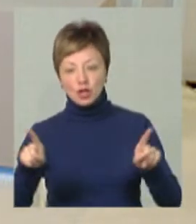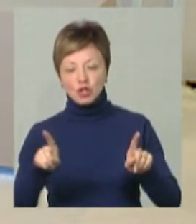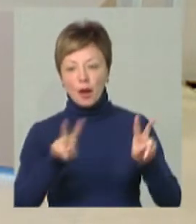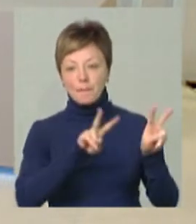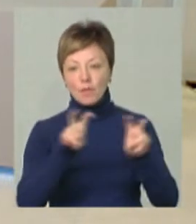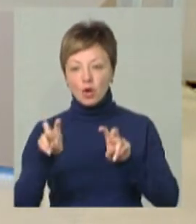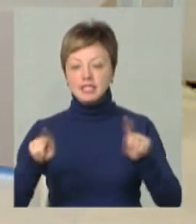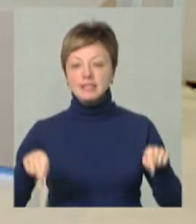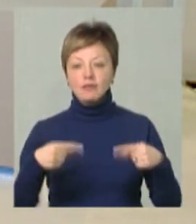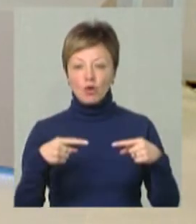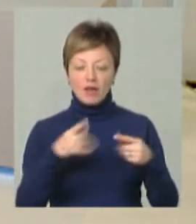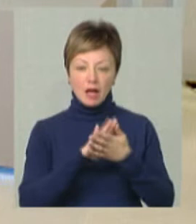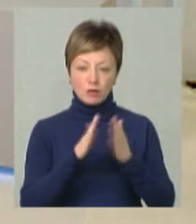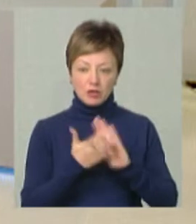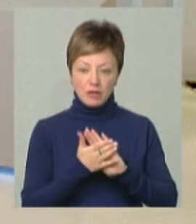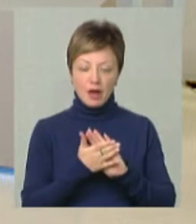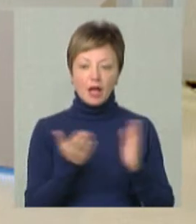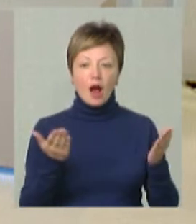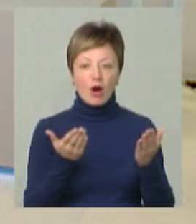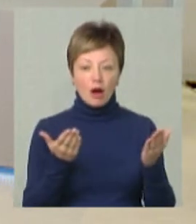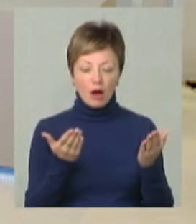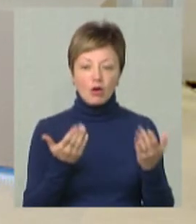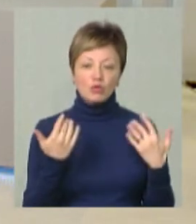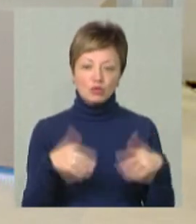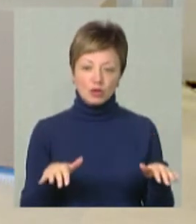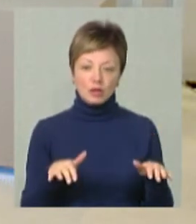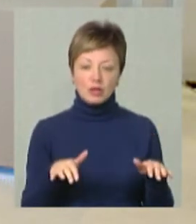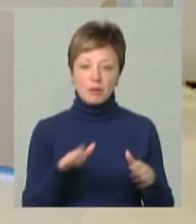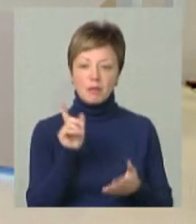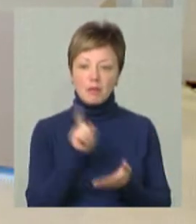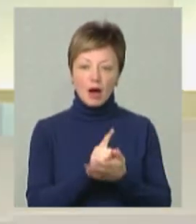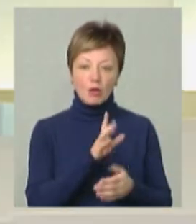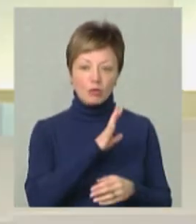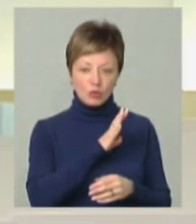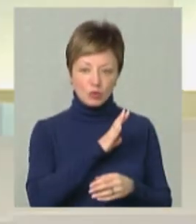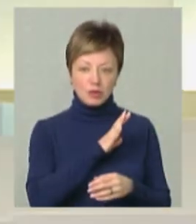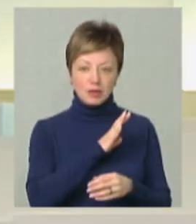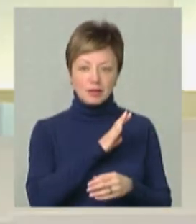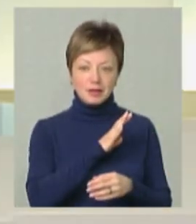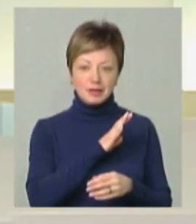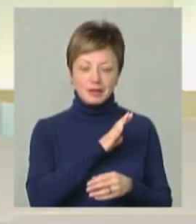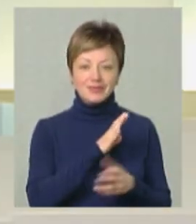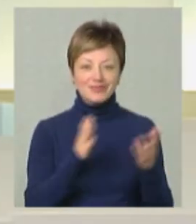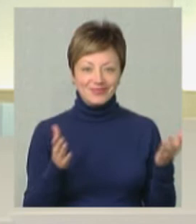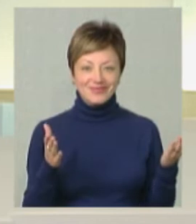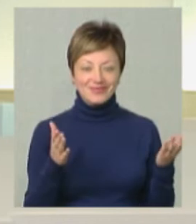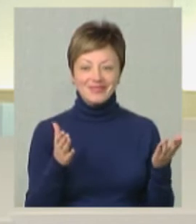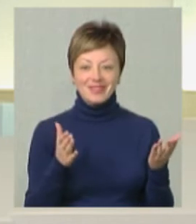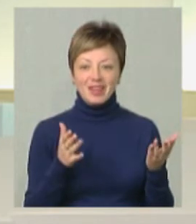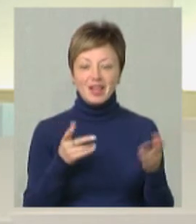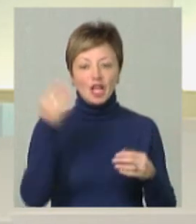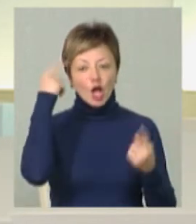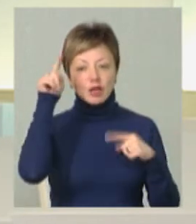порід створювати певну атмосферу. Яка вже має бути на душі проєктанта, так, проєктанта